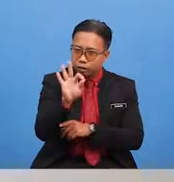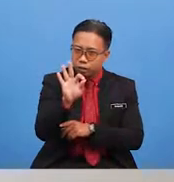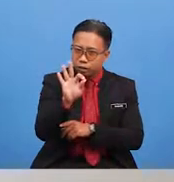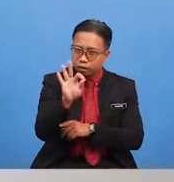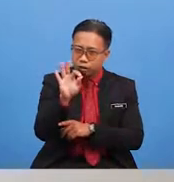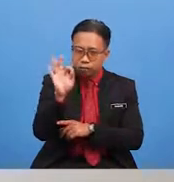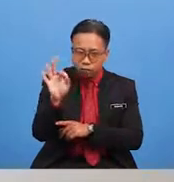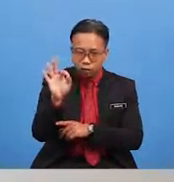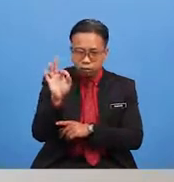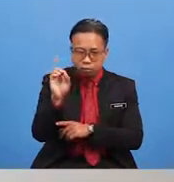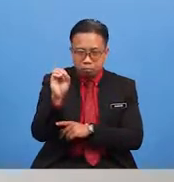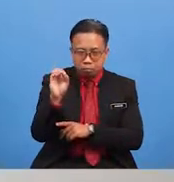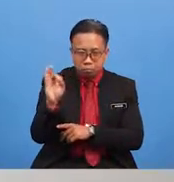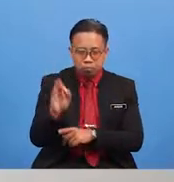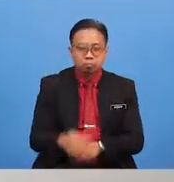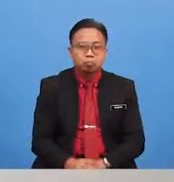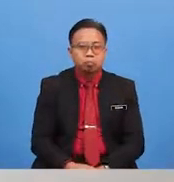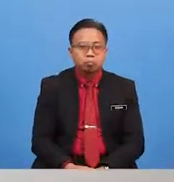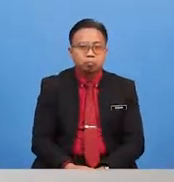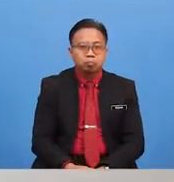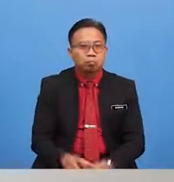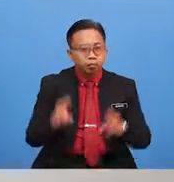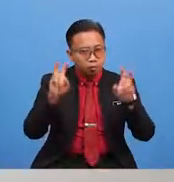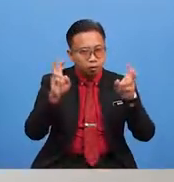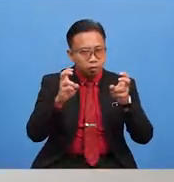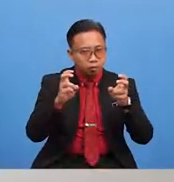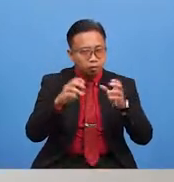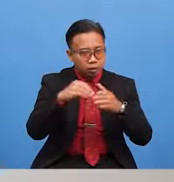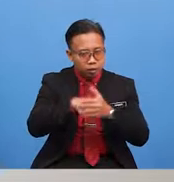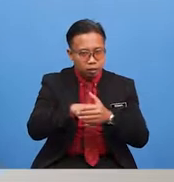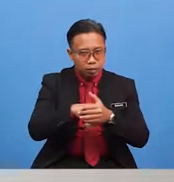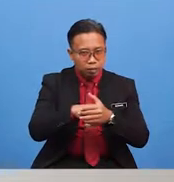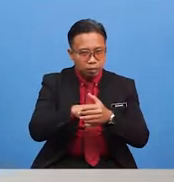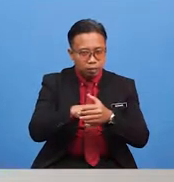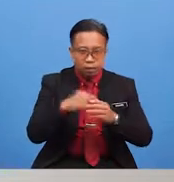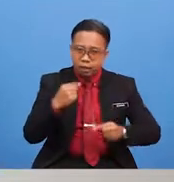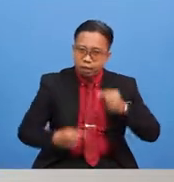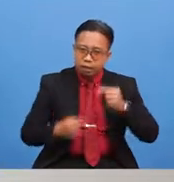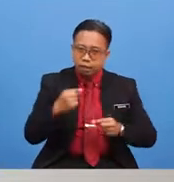1799 bertajuk The Ascension yang dihasilkan dalam aliran dan gaya